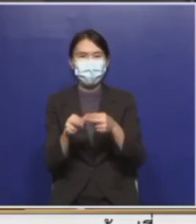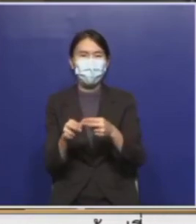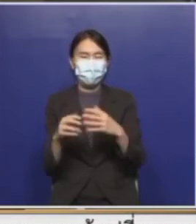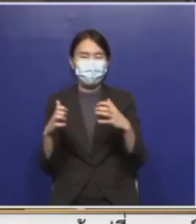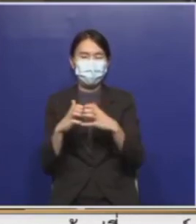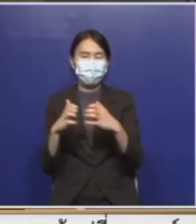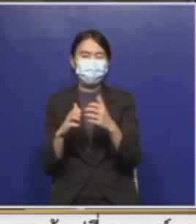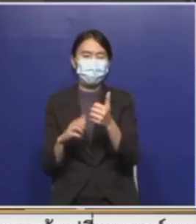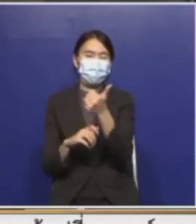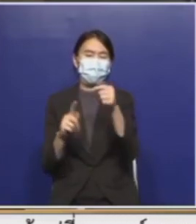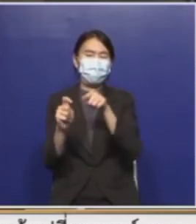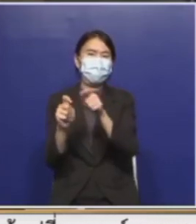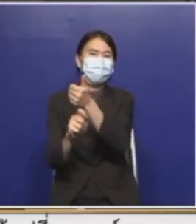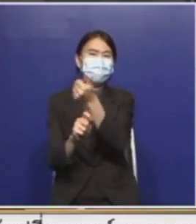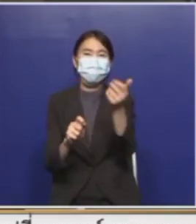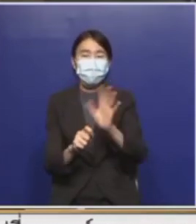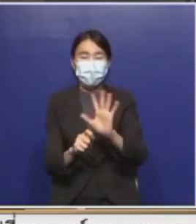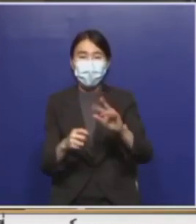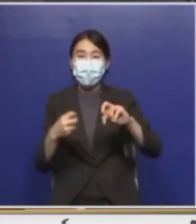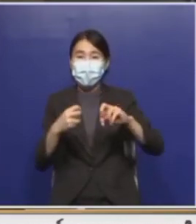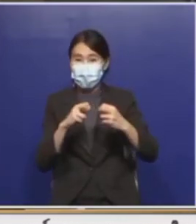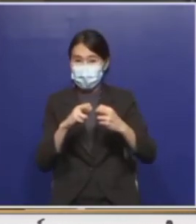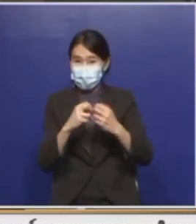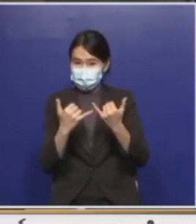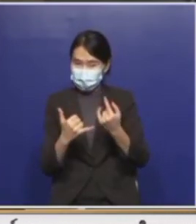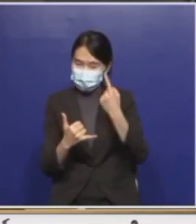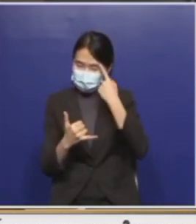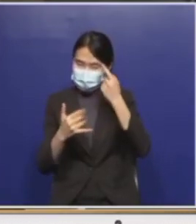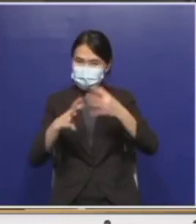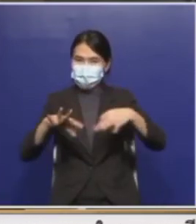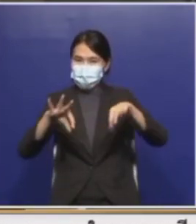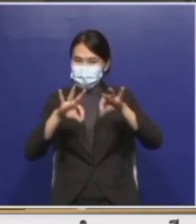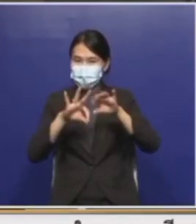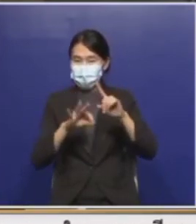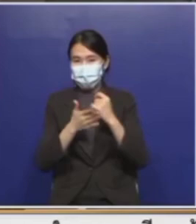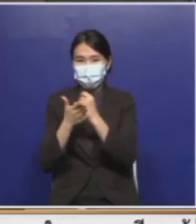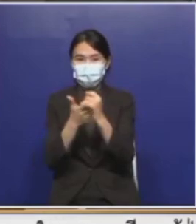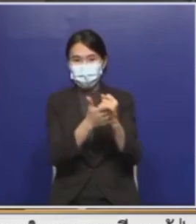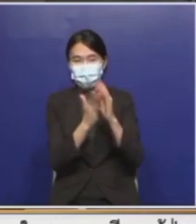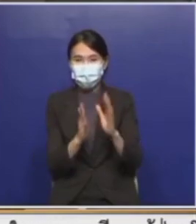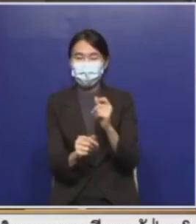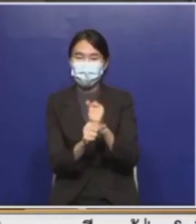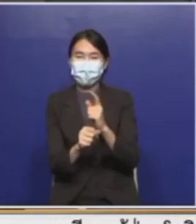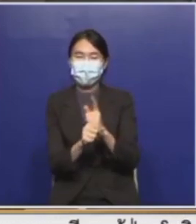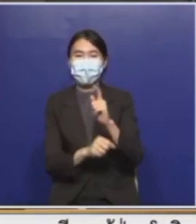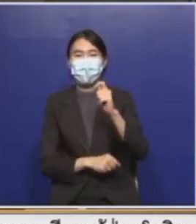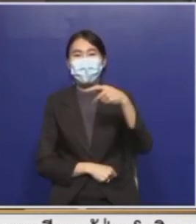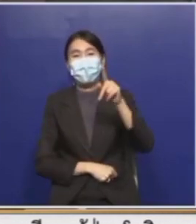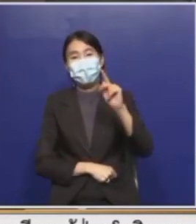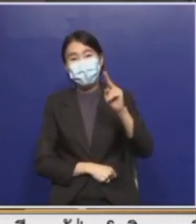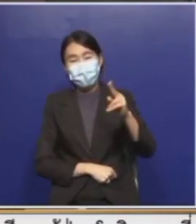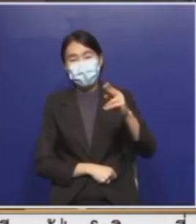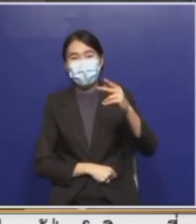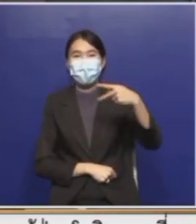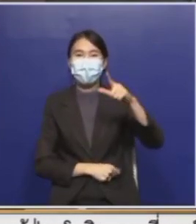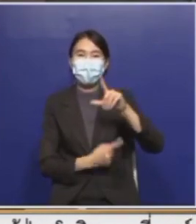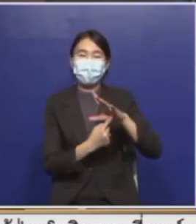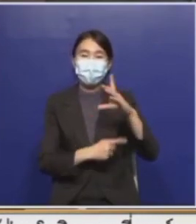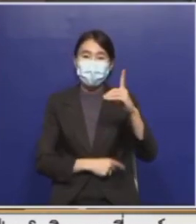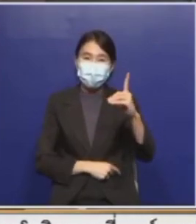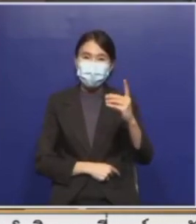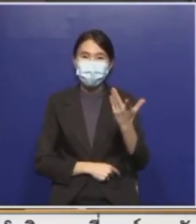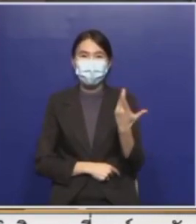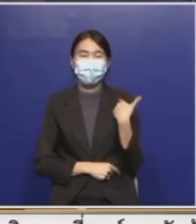งานอำเภออน ๆ นะครับเพราปัหาเรองนี้มตองเล่งต้องมพนังานปกของพนักงานประหัดหรือ